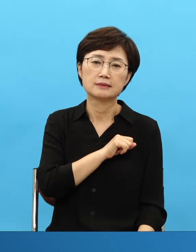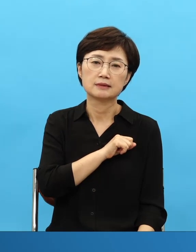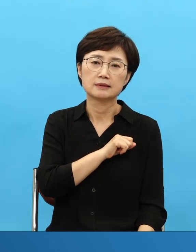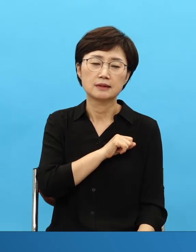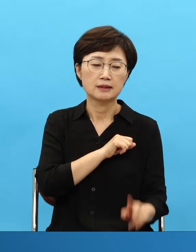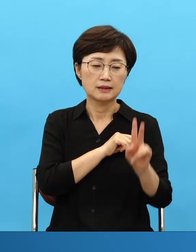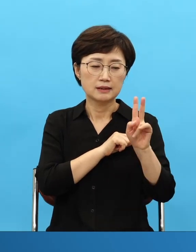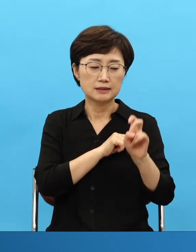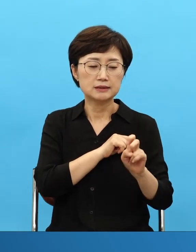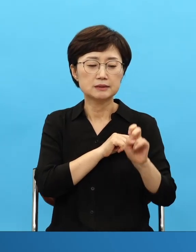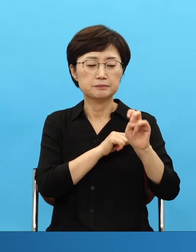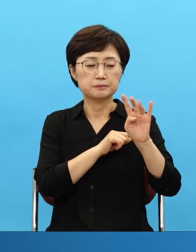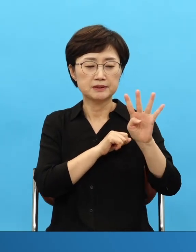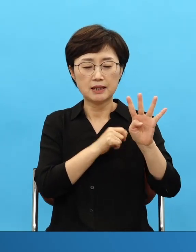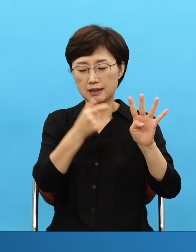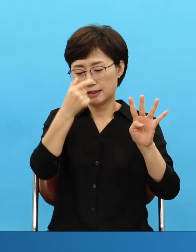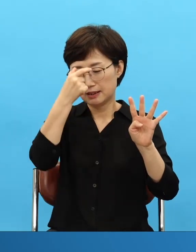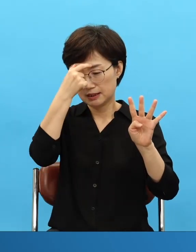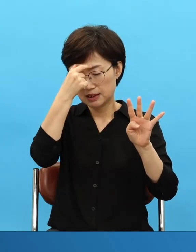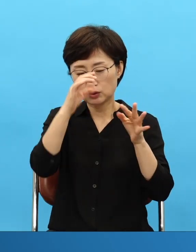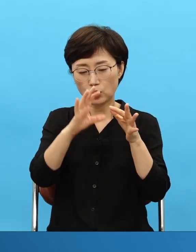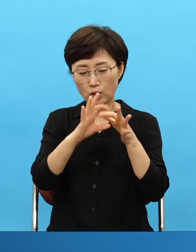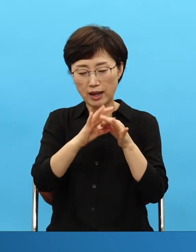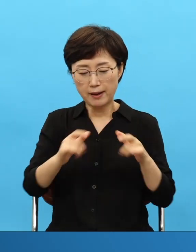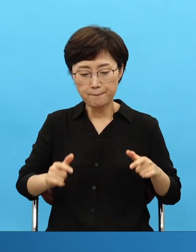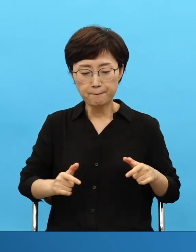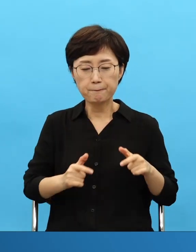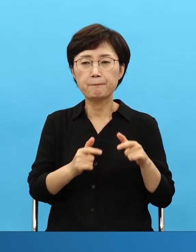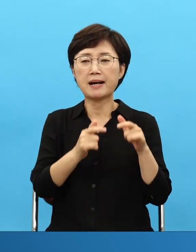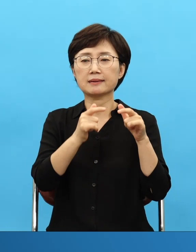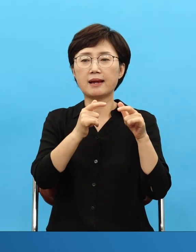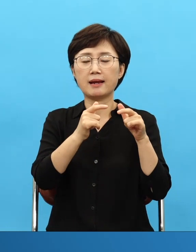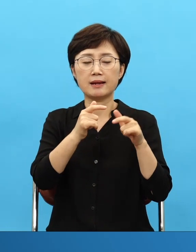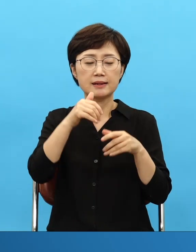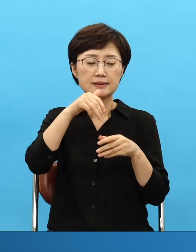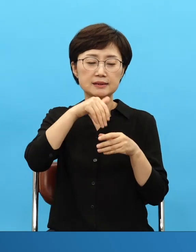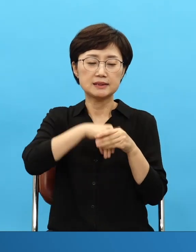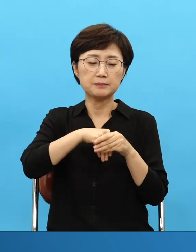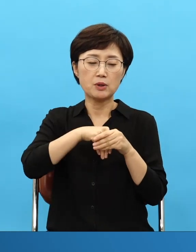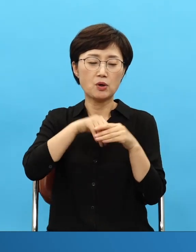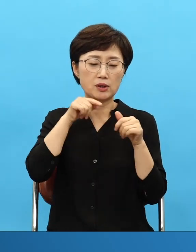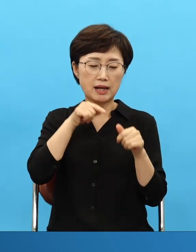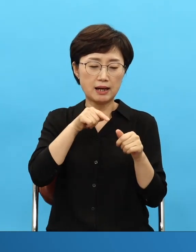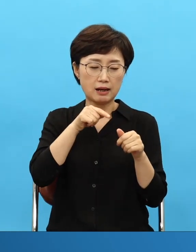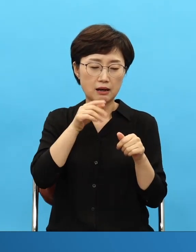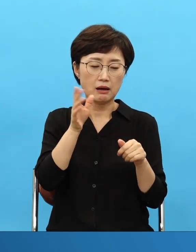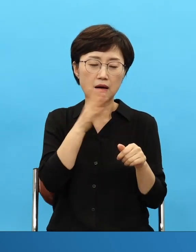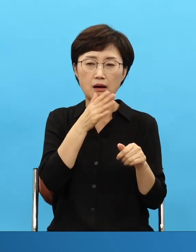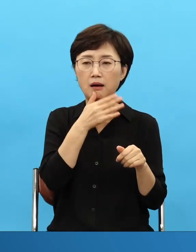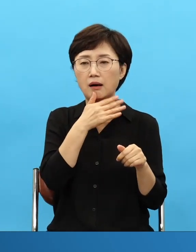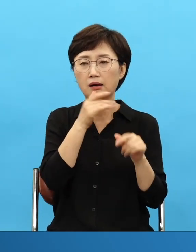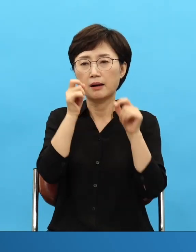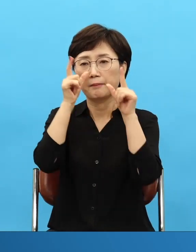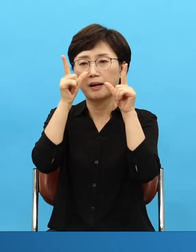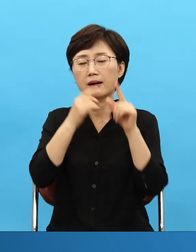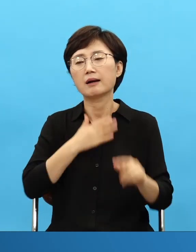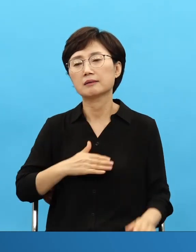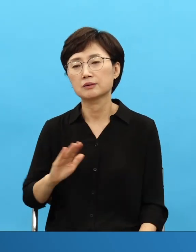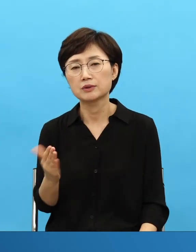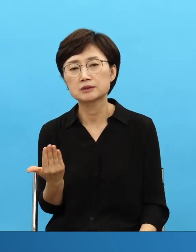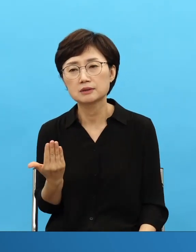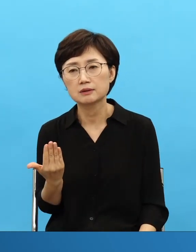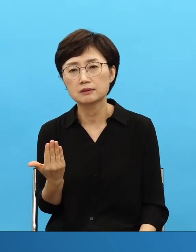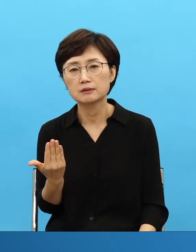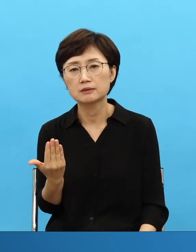24 기도의 망대를 심어라. plant in the 저는 partisan 그랬습니다. of 24-hour prayer. That was a case for me.